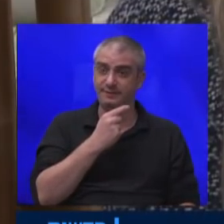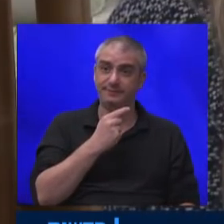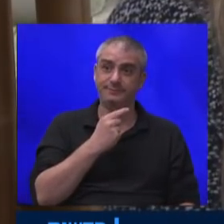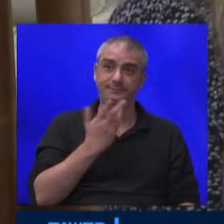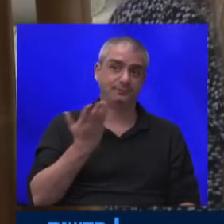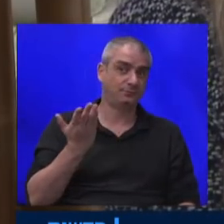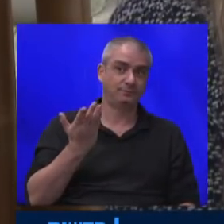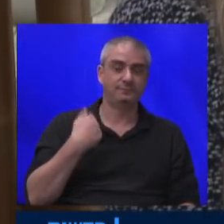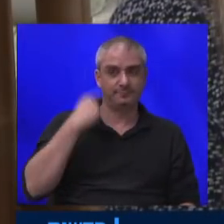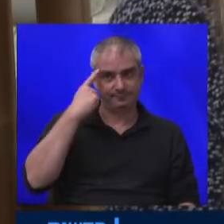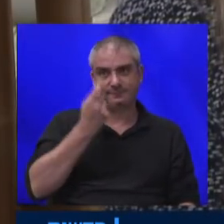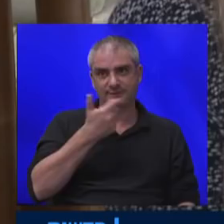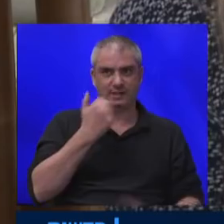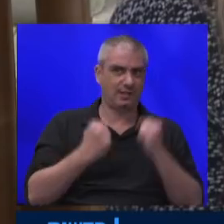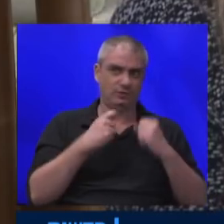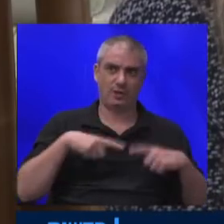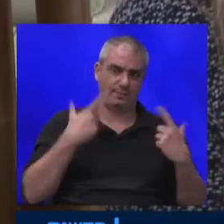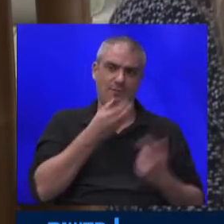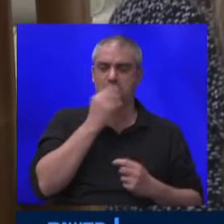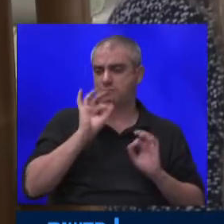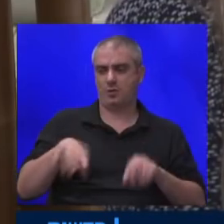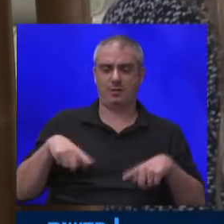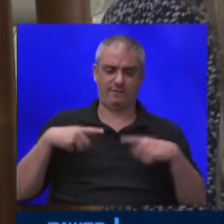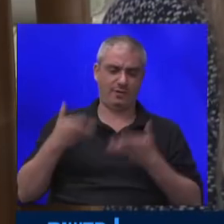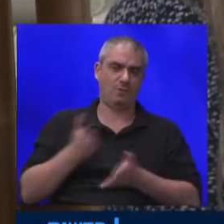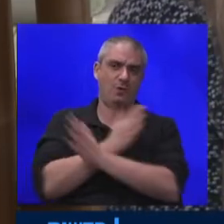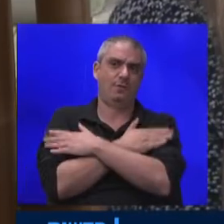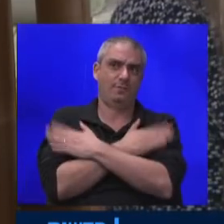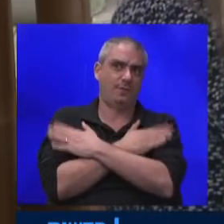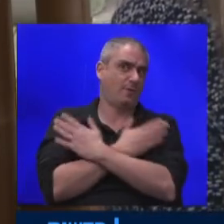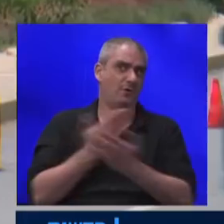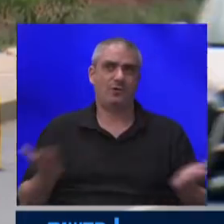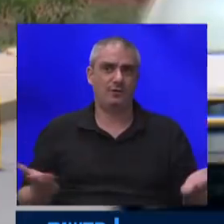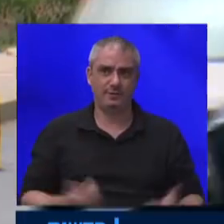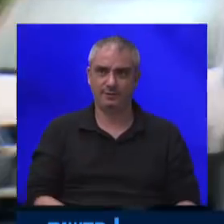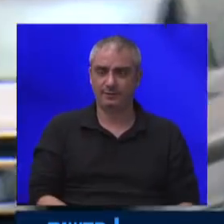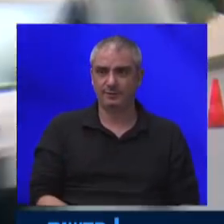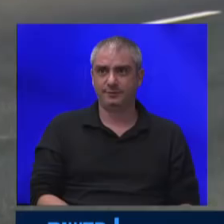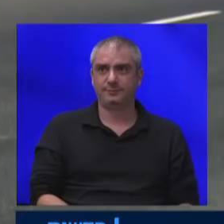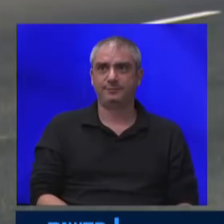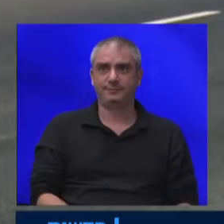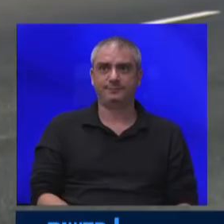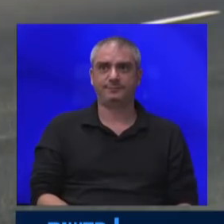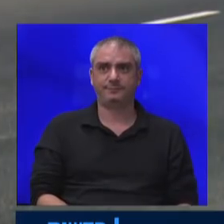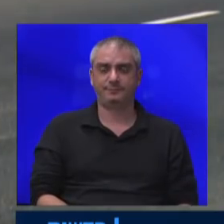is a little bit hard for them, and they prefer the life in Morocco.